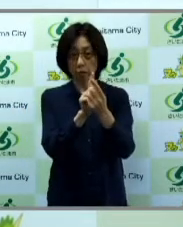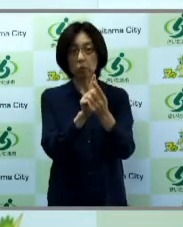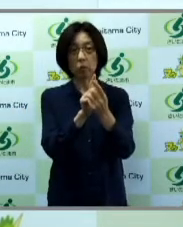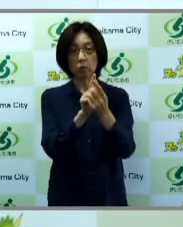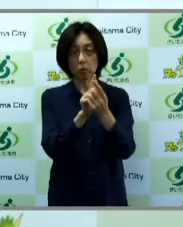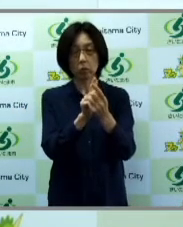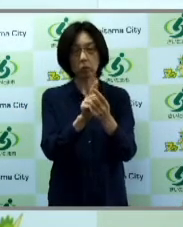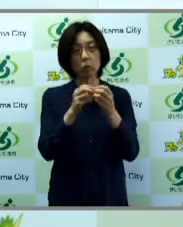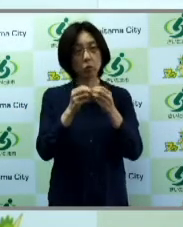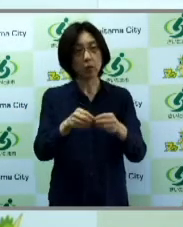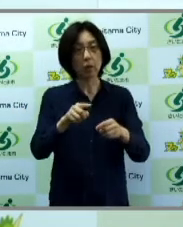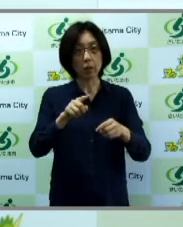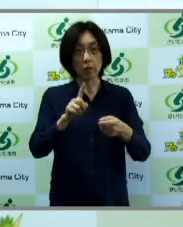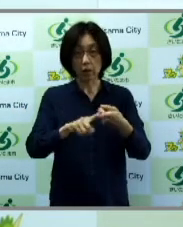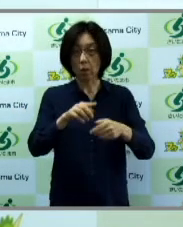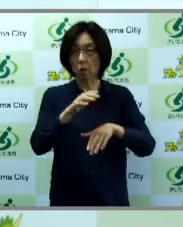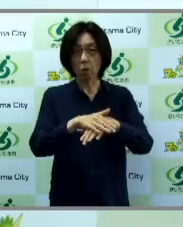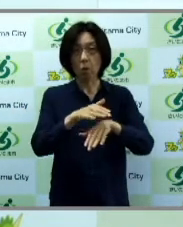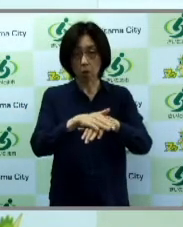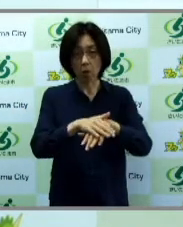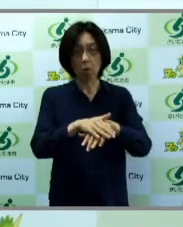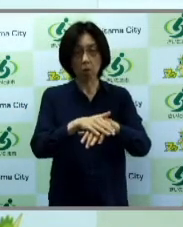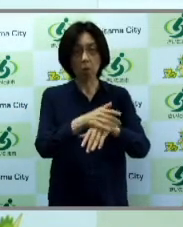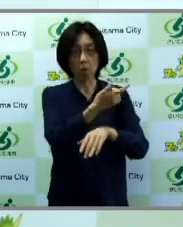んでしょうか。その対策の立案です ね。